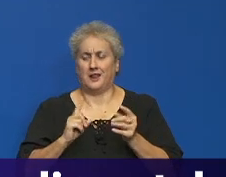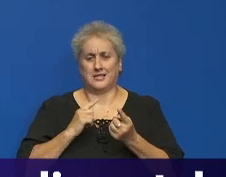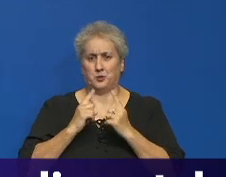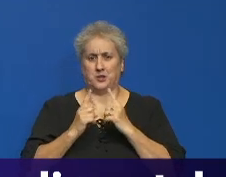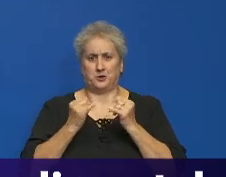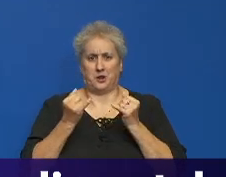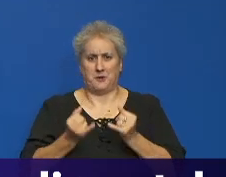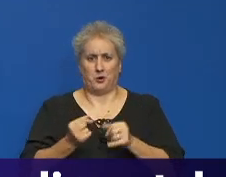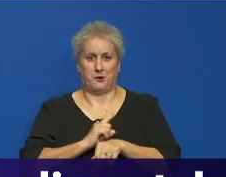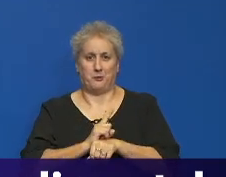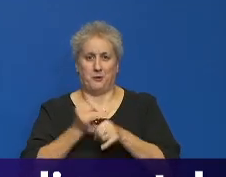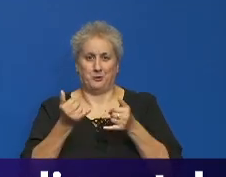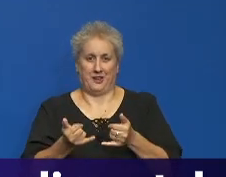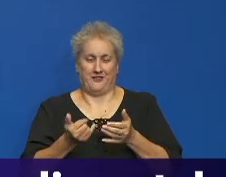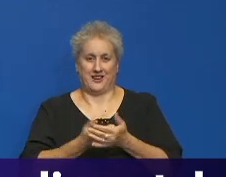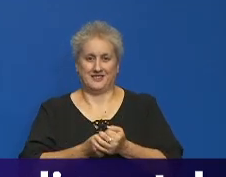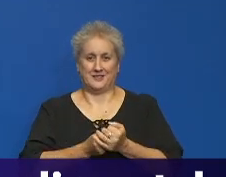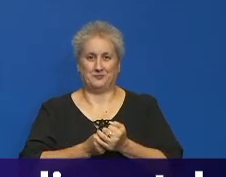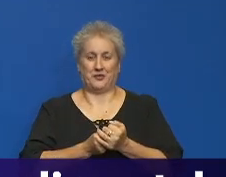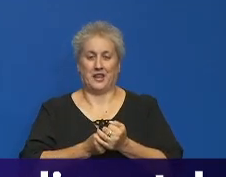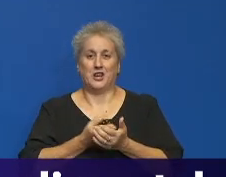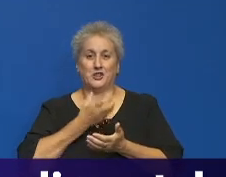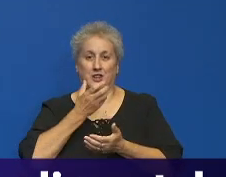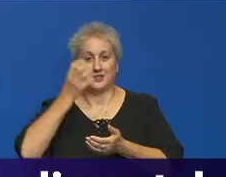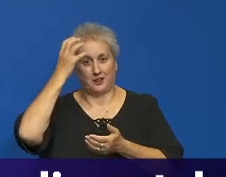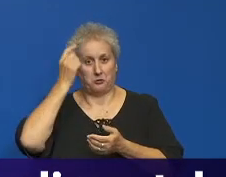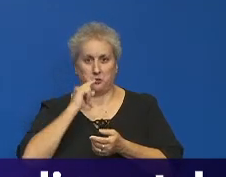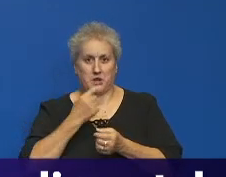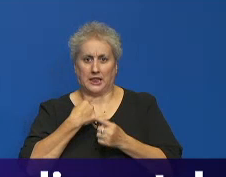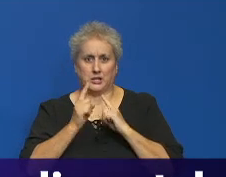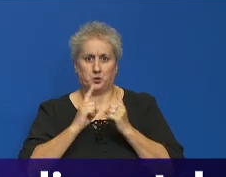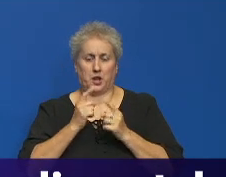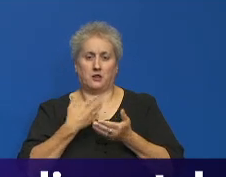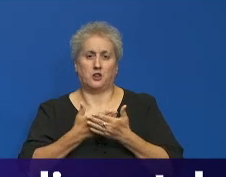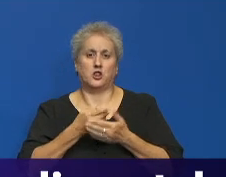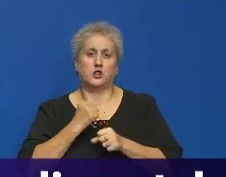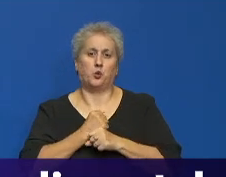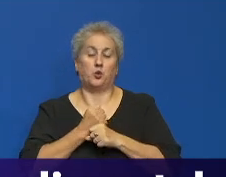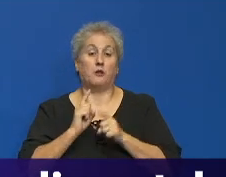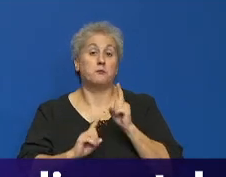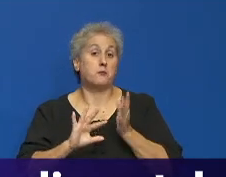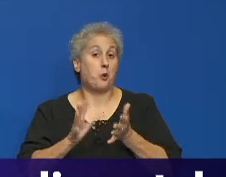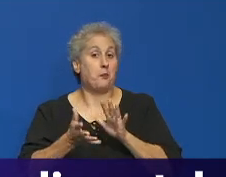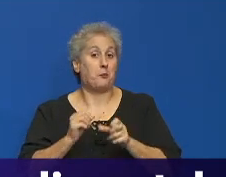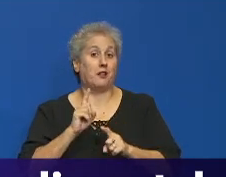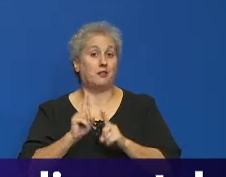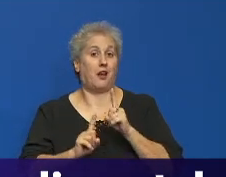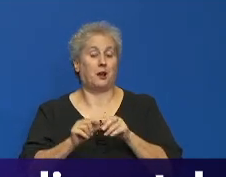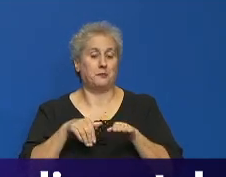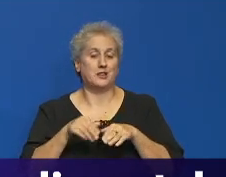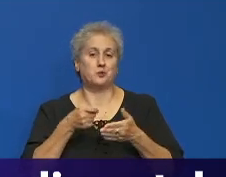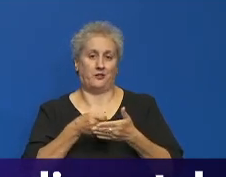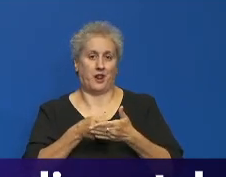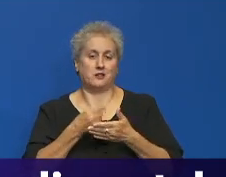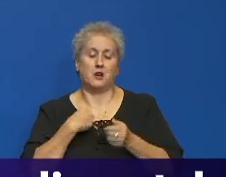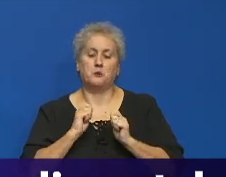lucrul acesta, că în momentul de față, în ședința de guvern nu s-a discutat acest lucru. Probabil dacă Ministrul de Finanțe